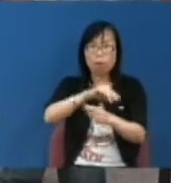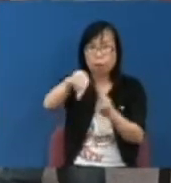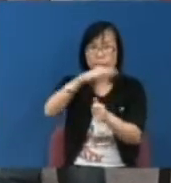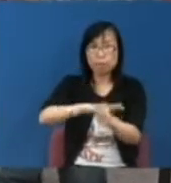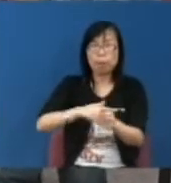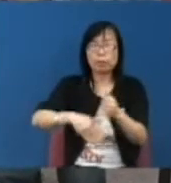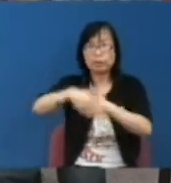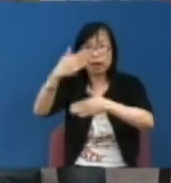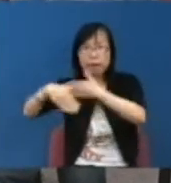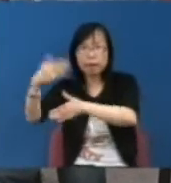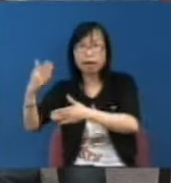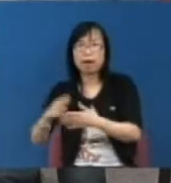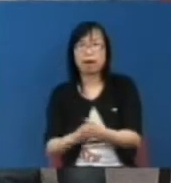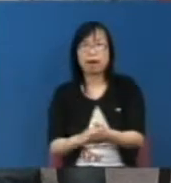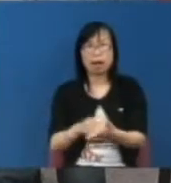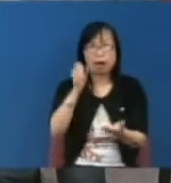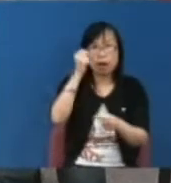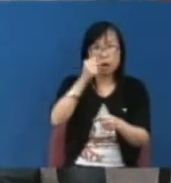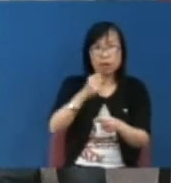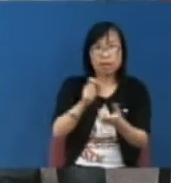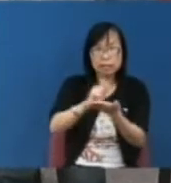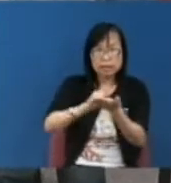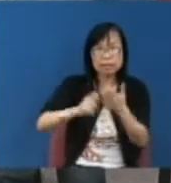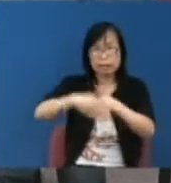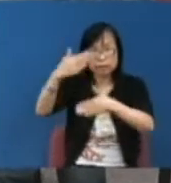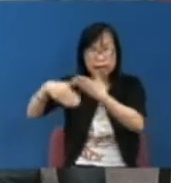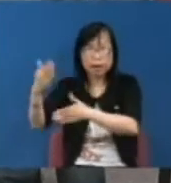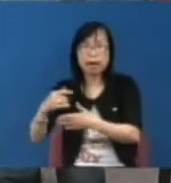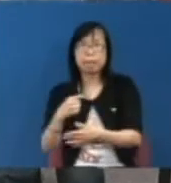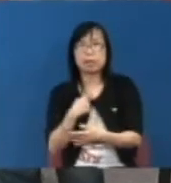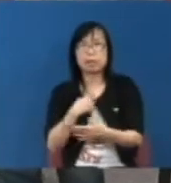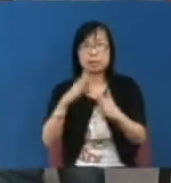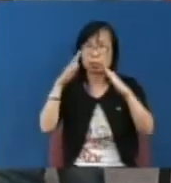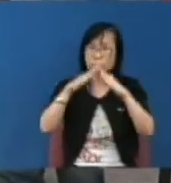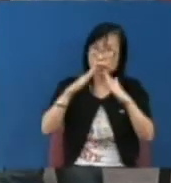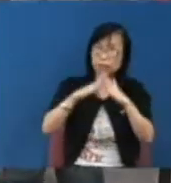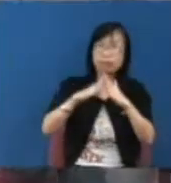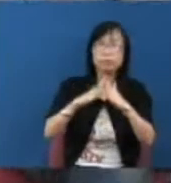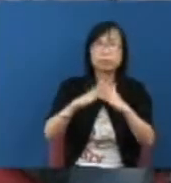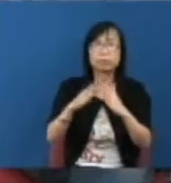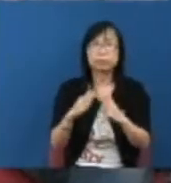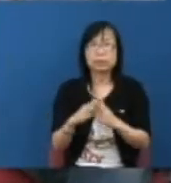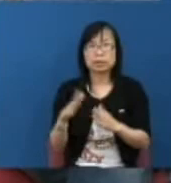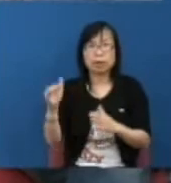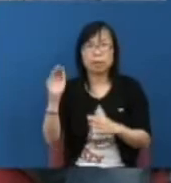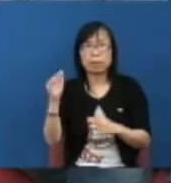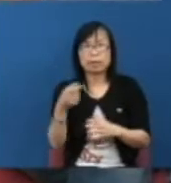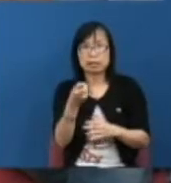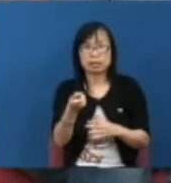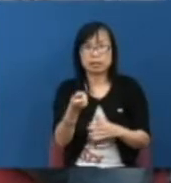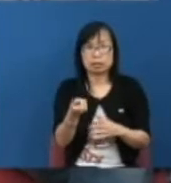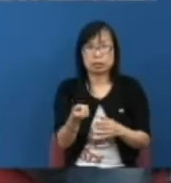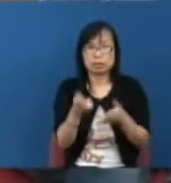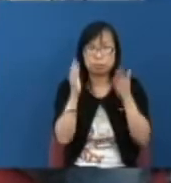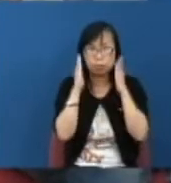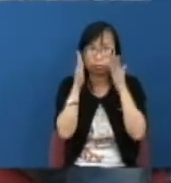咁有 car safe building， 咁其實一樣咁嘅 case 可唔可以引申到一啲住宅項目啊，或者一啲？即係我哋可能平時比較少關注咩市